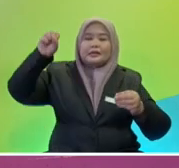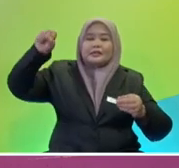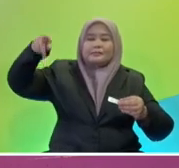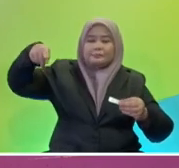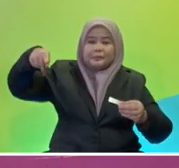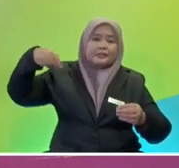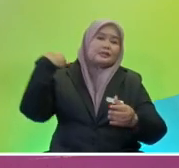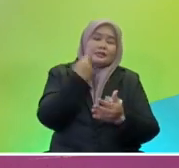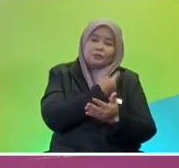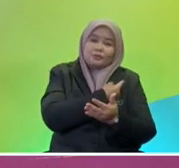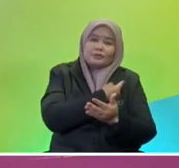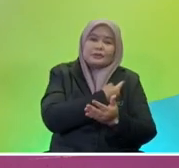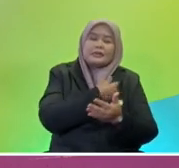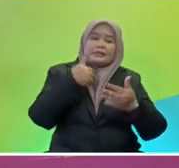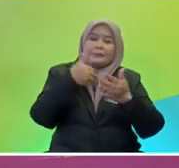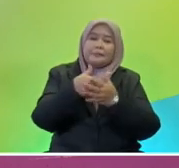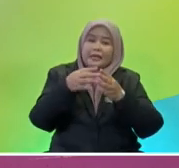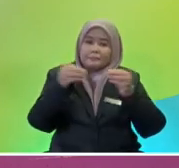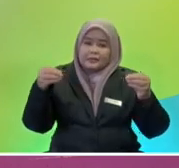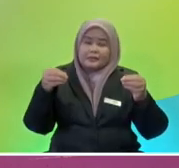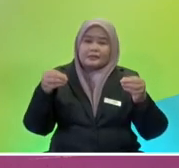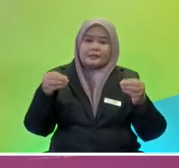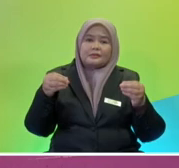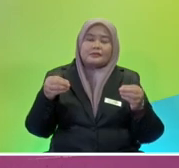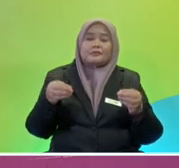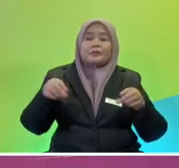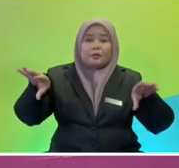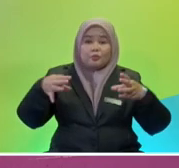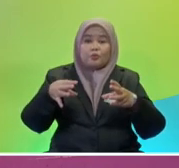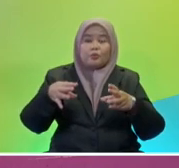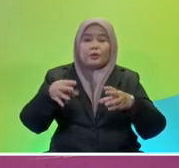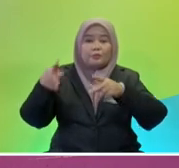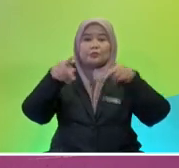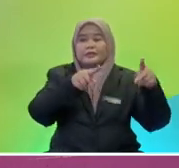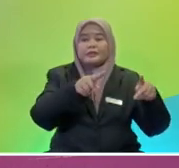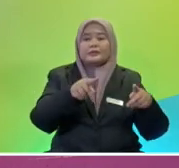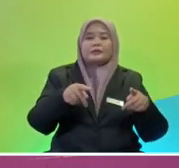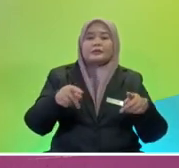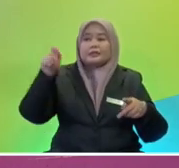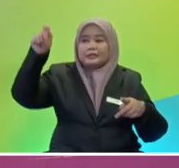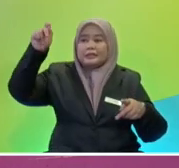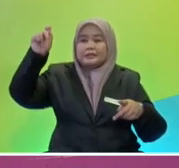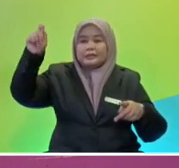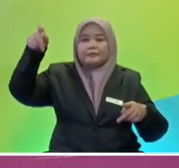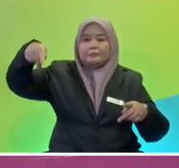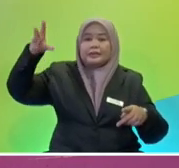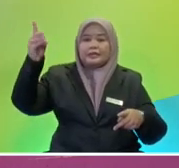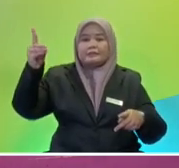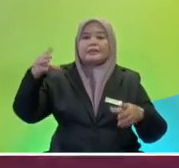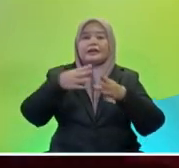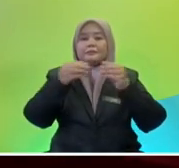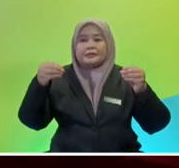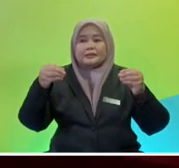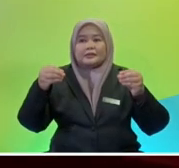pelajaran kita itu sampai habis sampai mereka buat barulah kita habiskan lagi